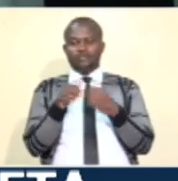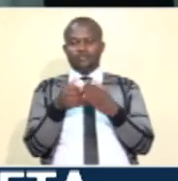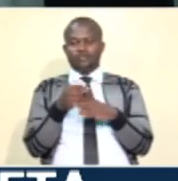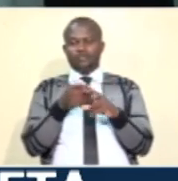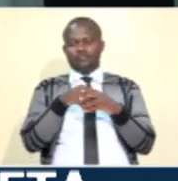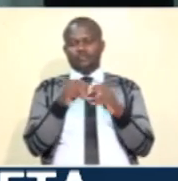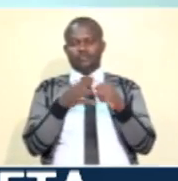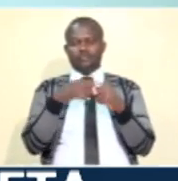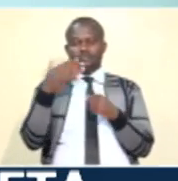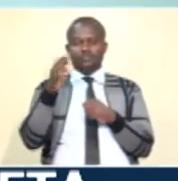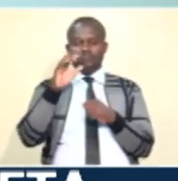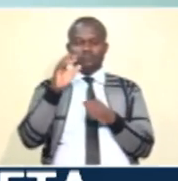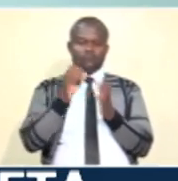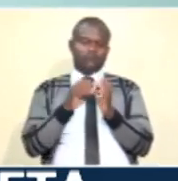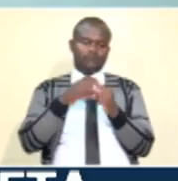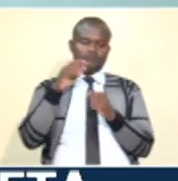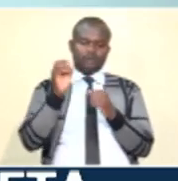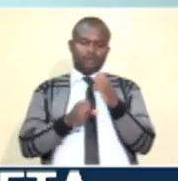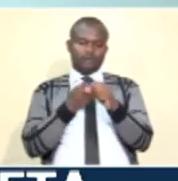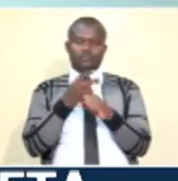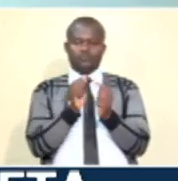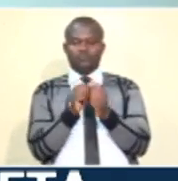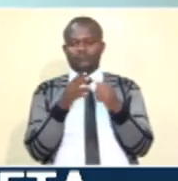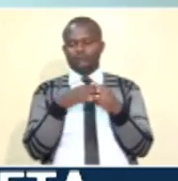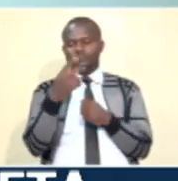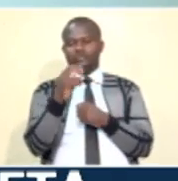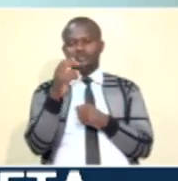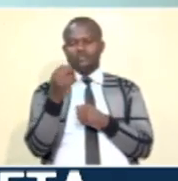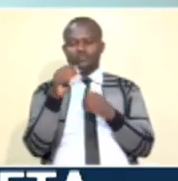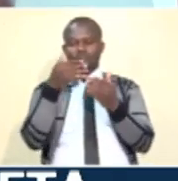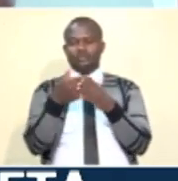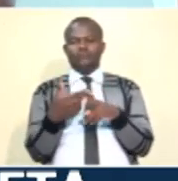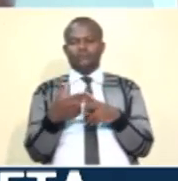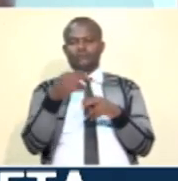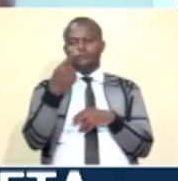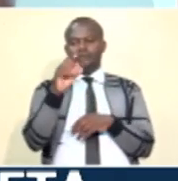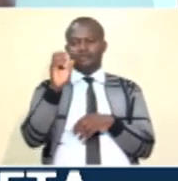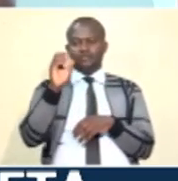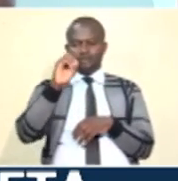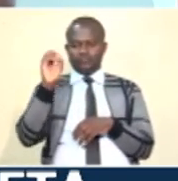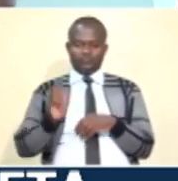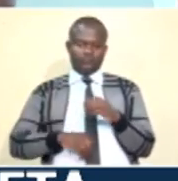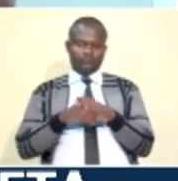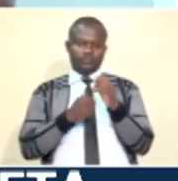kuri 95.9% muri 2019-2020 bigera ku kigero cy'1% muri